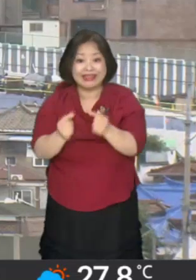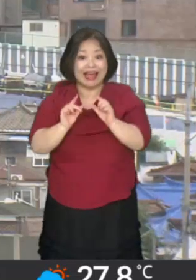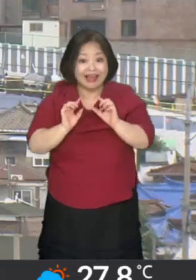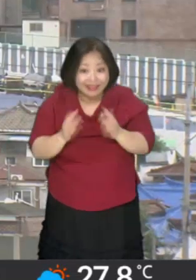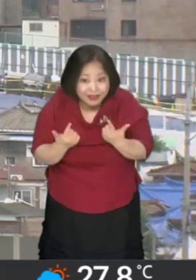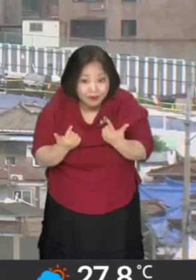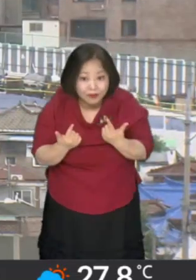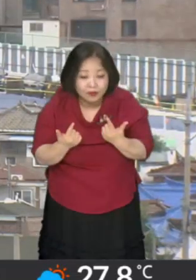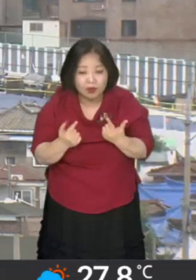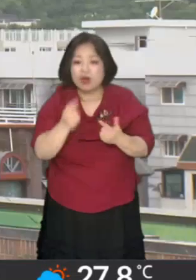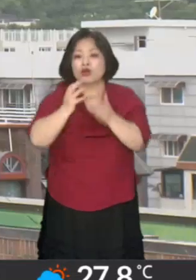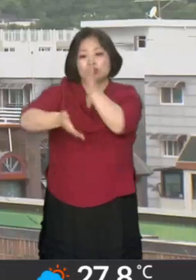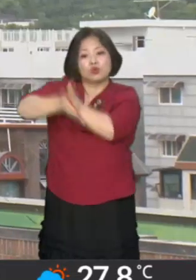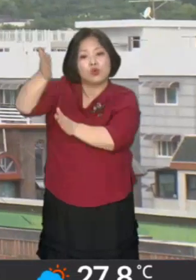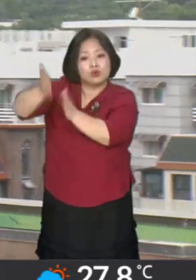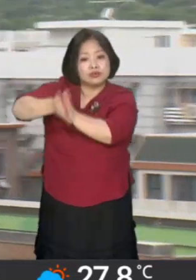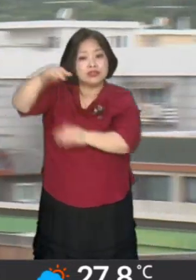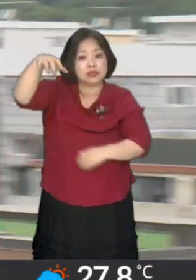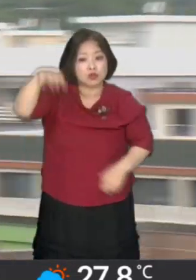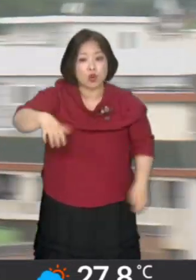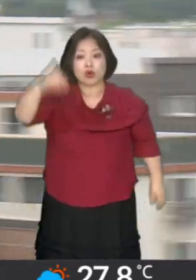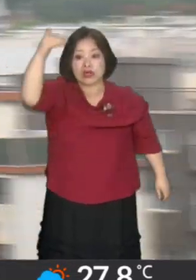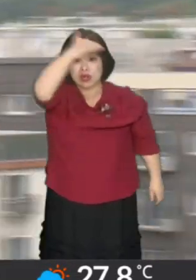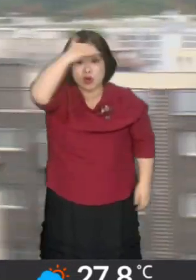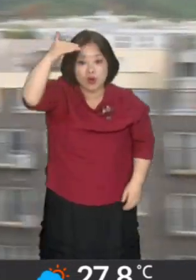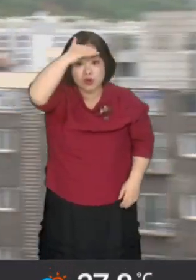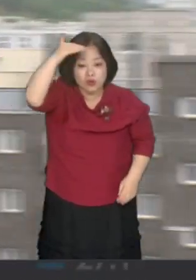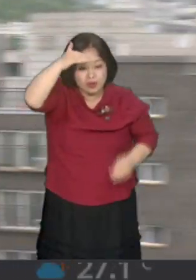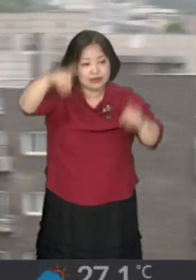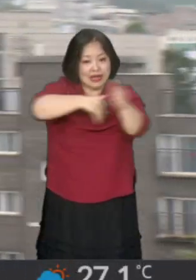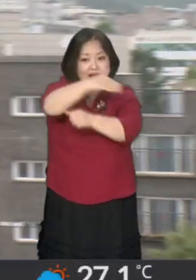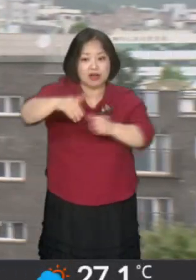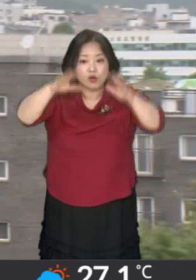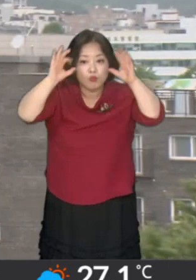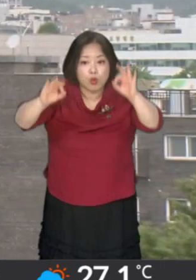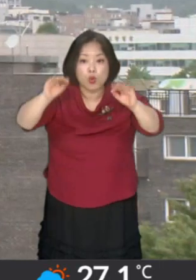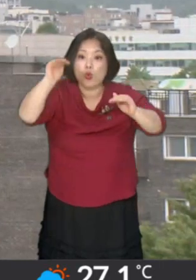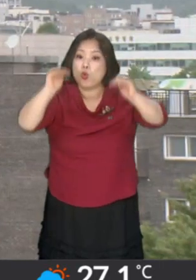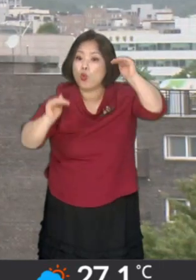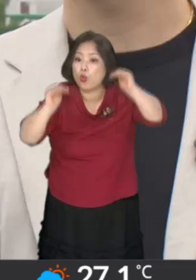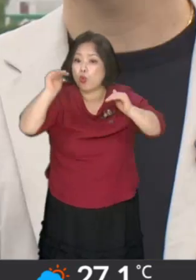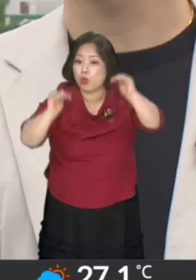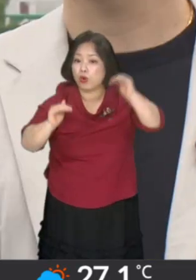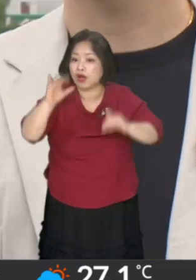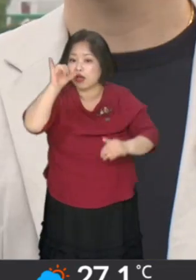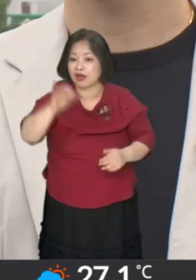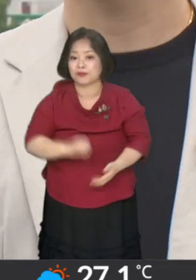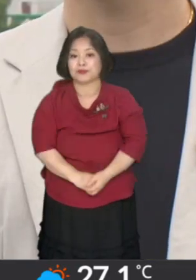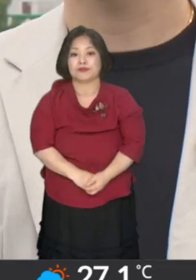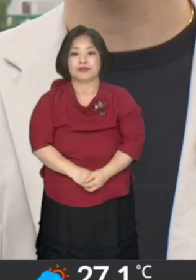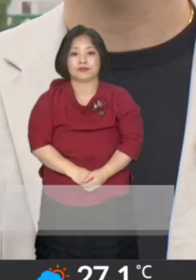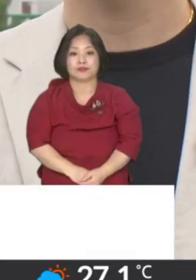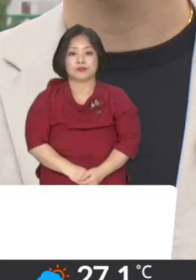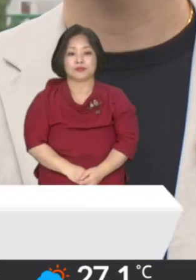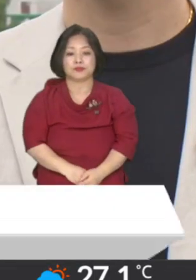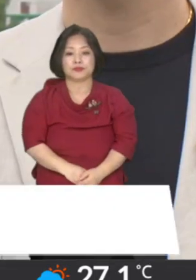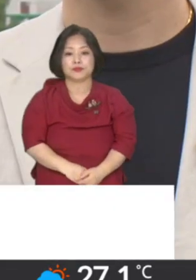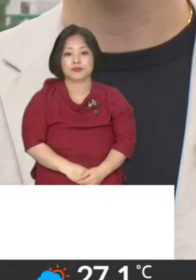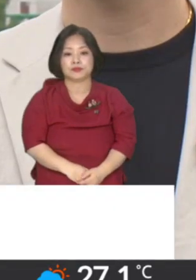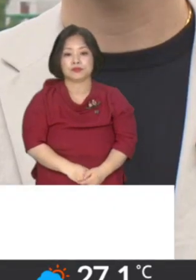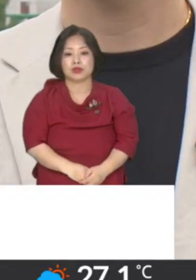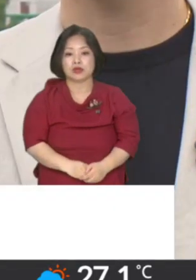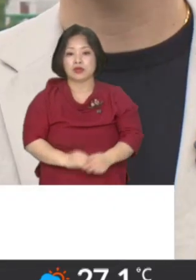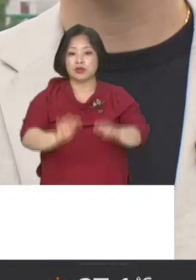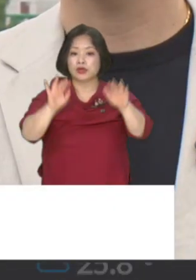아니고 도심 기능과 경관을 고려해 미세하게 차이를 둘 예정입니다. 본격적으로 이